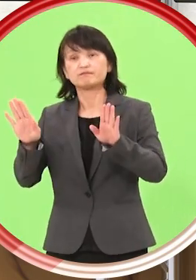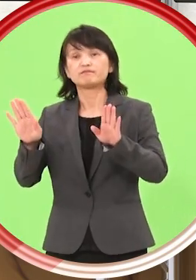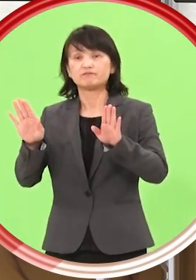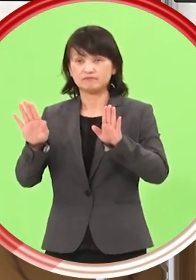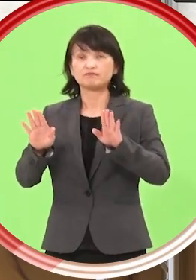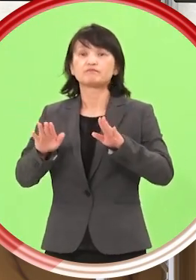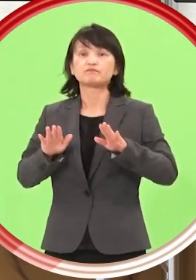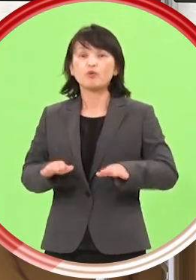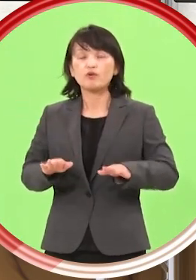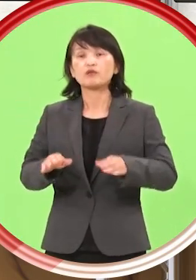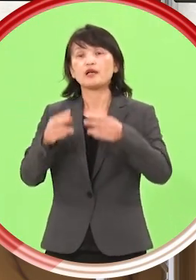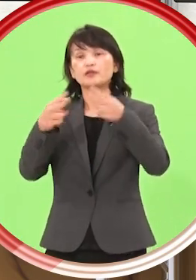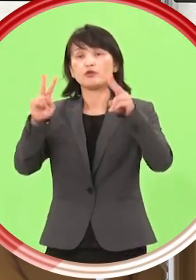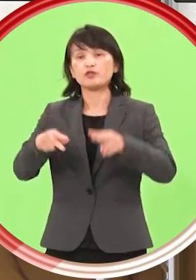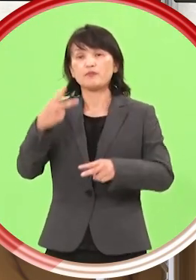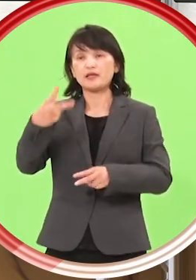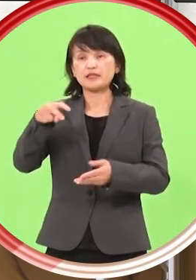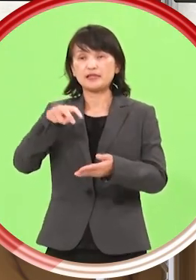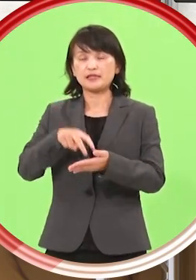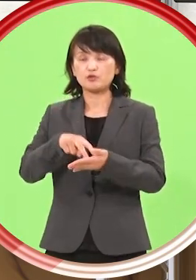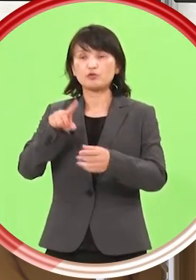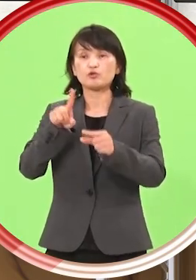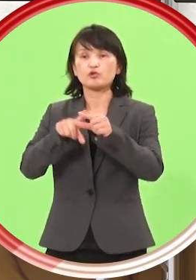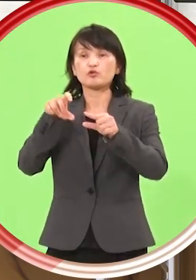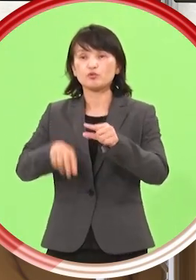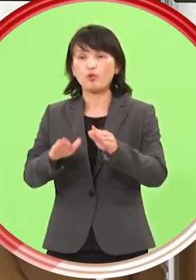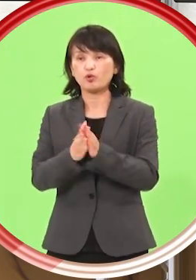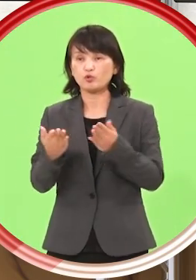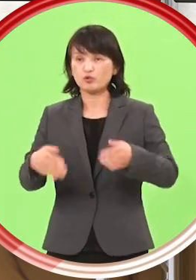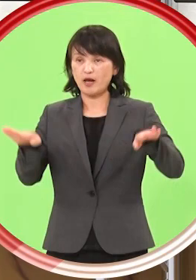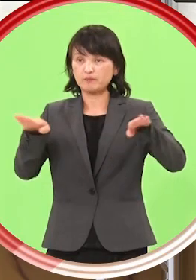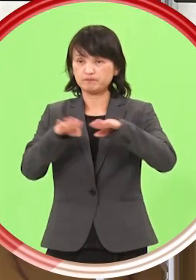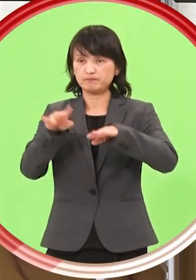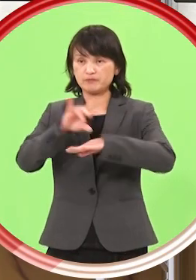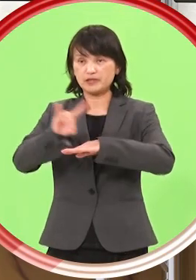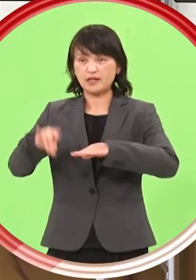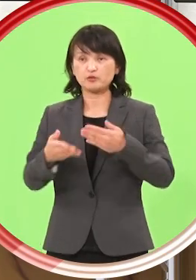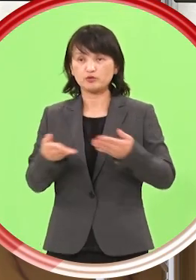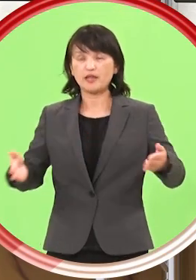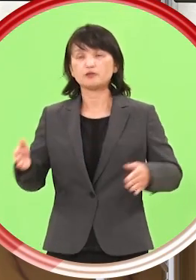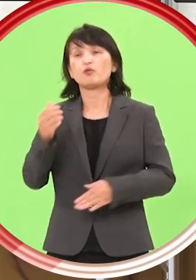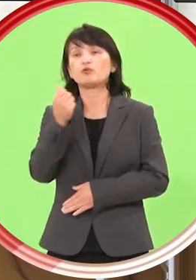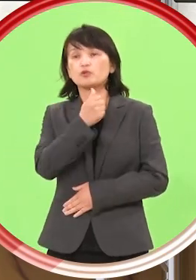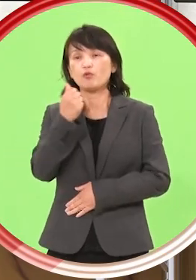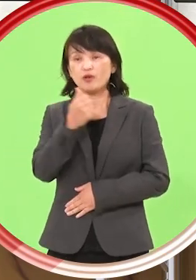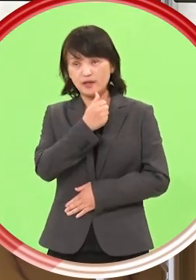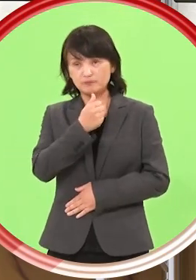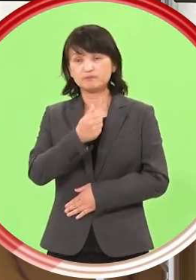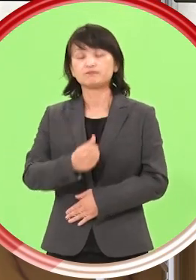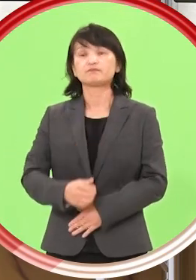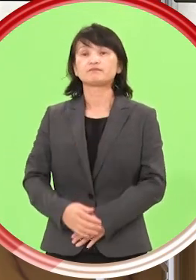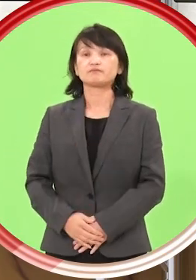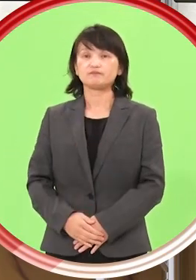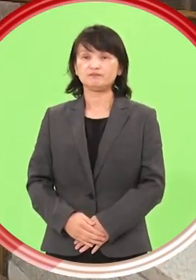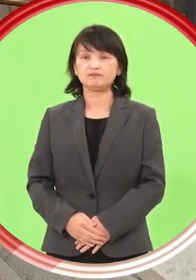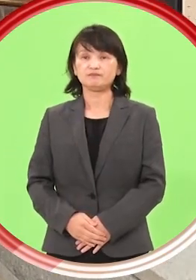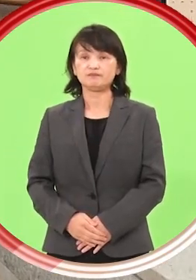ます。今回はその一つ、広島市立中央図書館で開かれている企画展をご紹介します